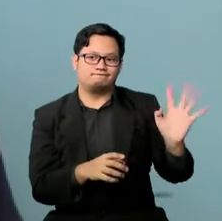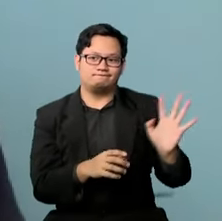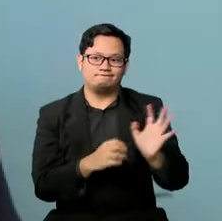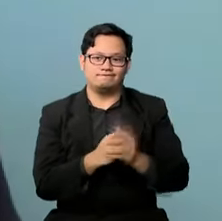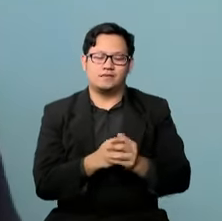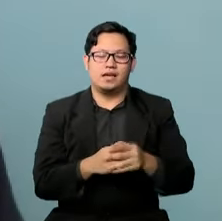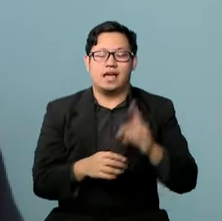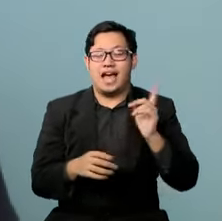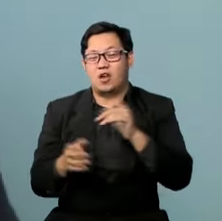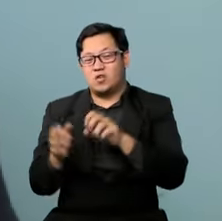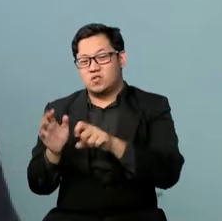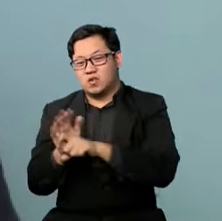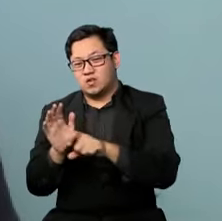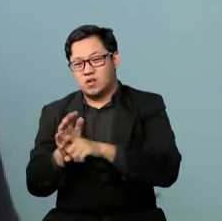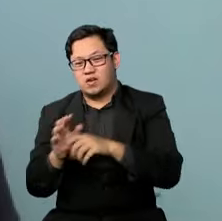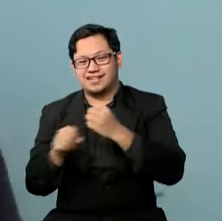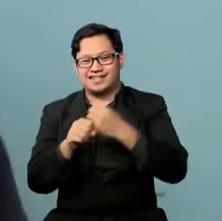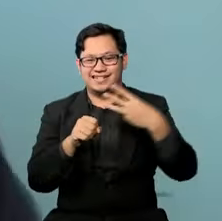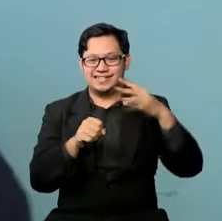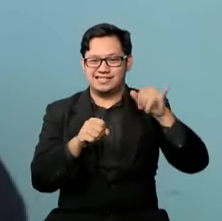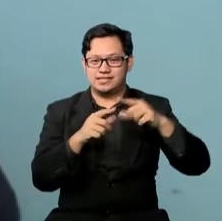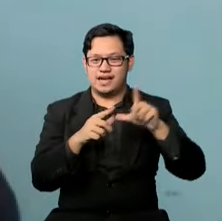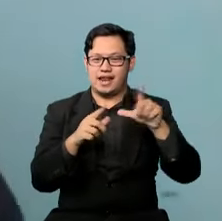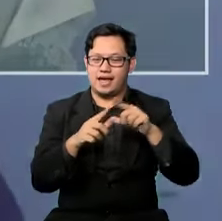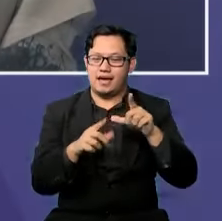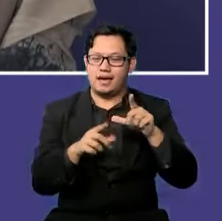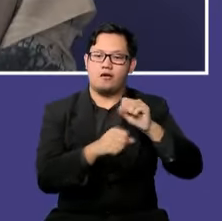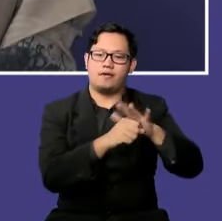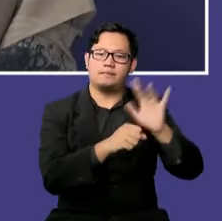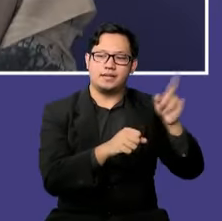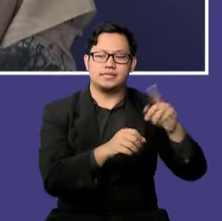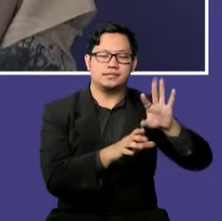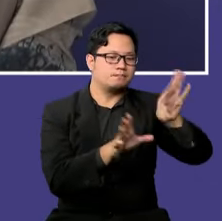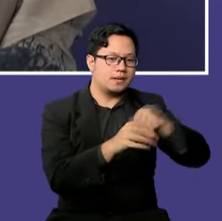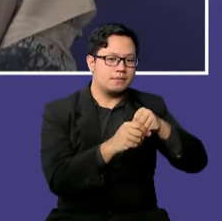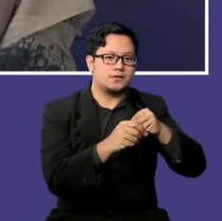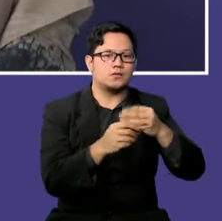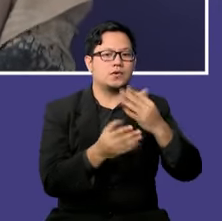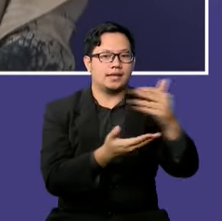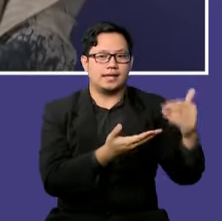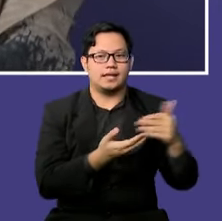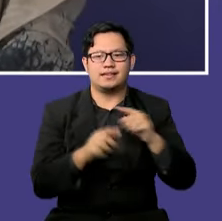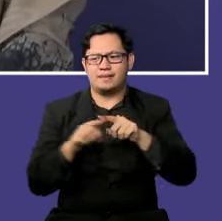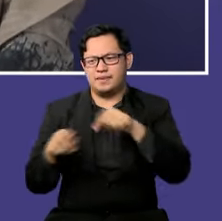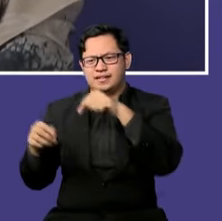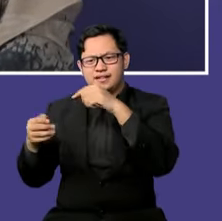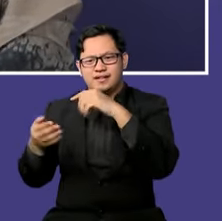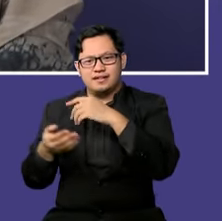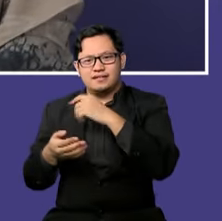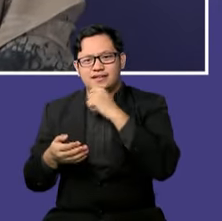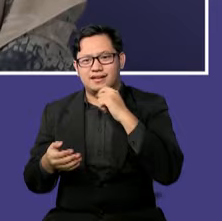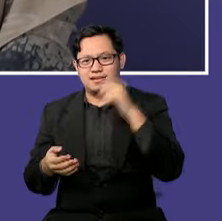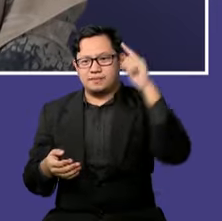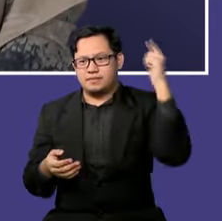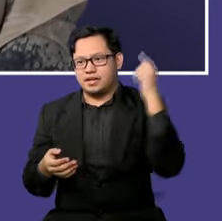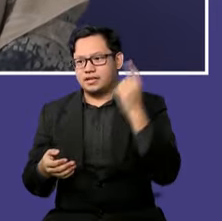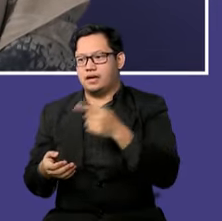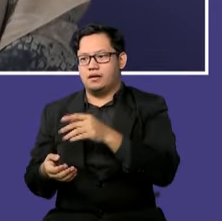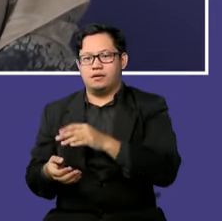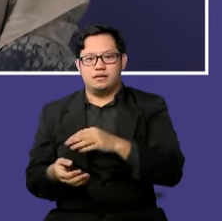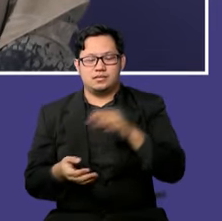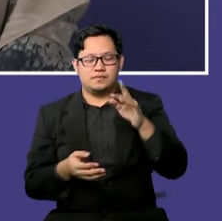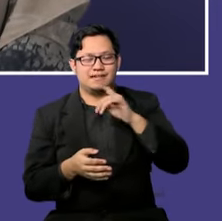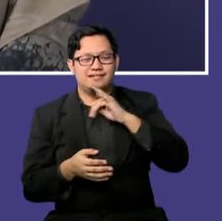komplit maka Apa mesti dimasukin oke nah tapi pemerintah sejauh ini kan belum jadi akhirnya ada beda-beda